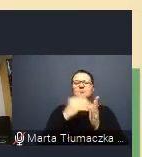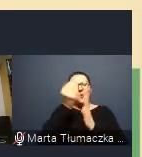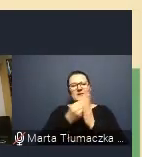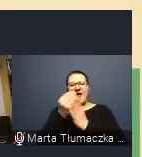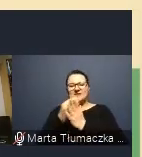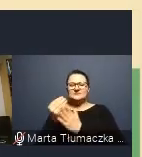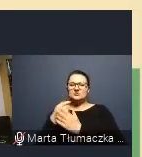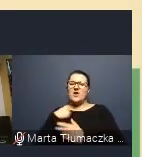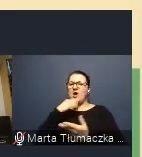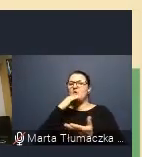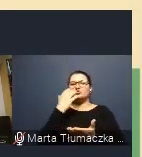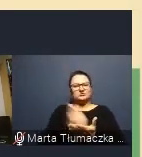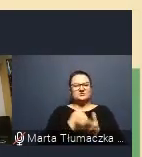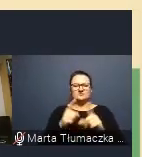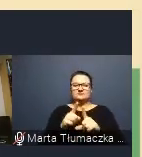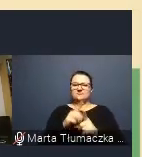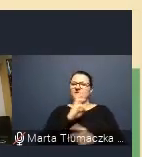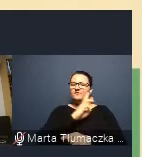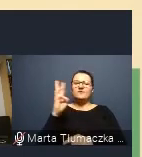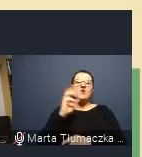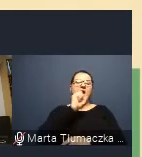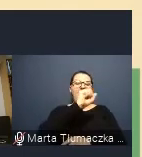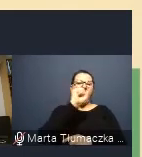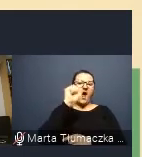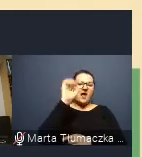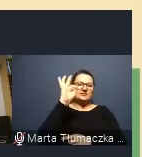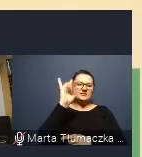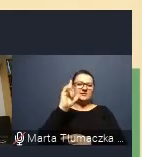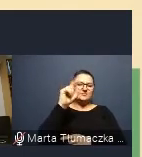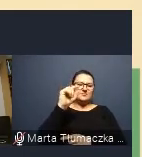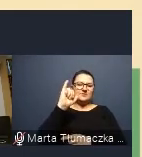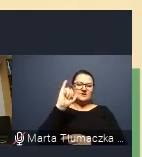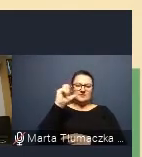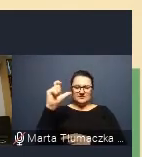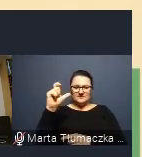również ze wspaniałej strony Atypik, gdzie